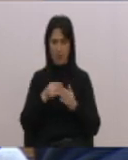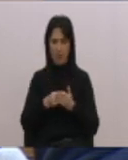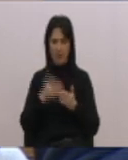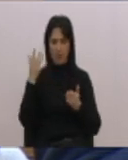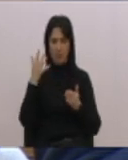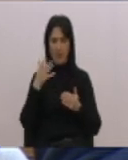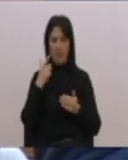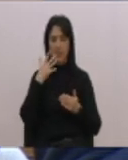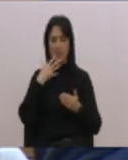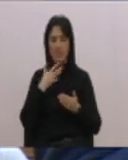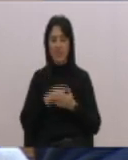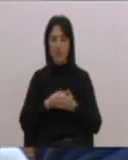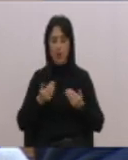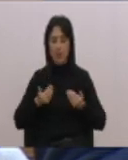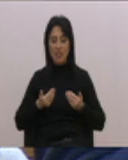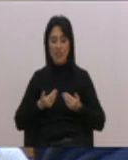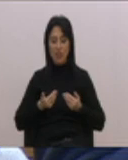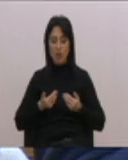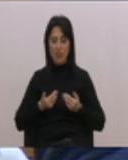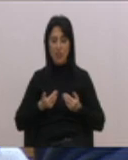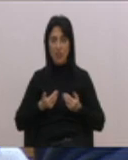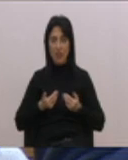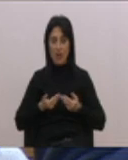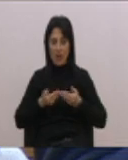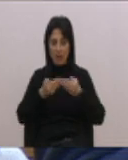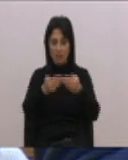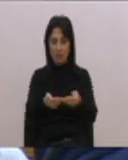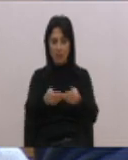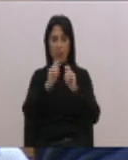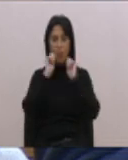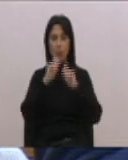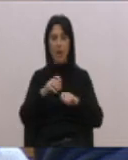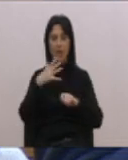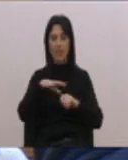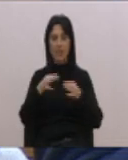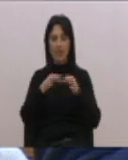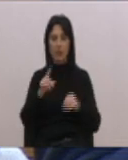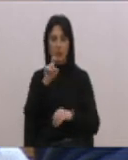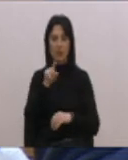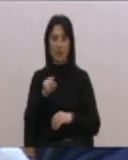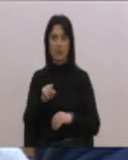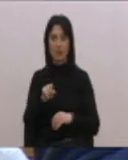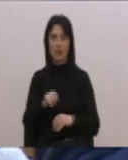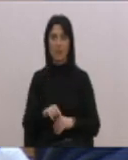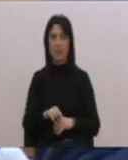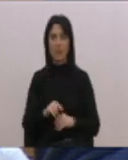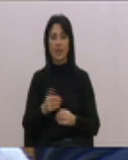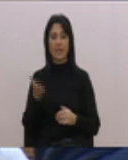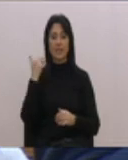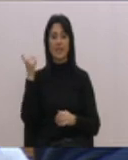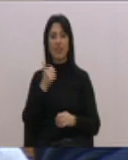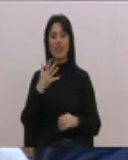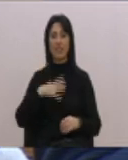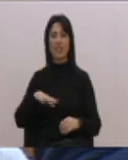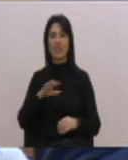ძვირფასი საკუთარი სიცოცხლე გაწირა უკრაინის და საქართველოს თავისუფლებისთვის. წინა კვირას